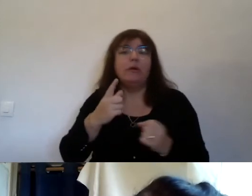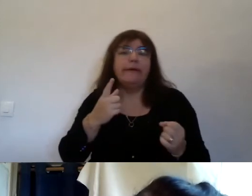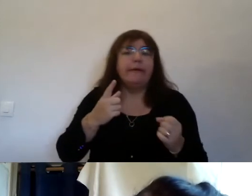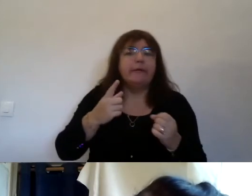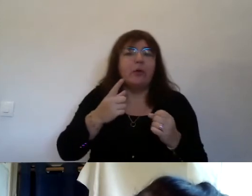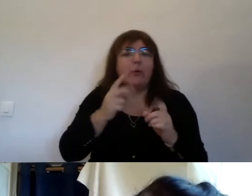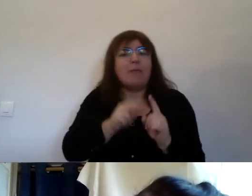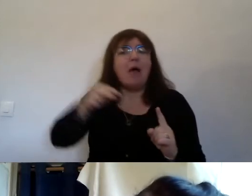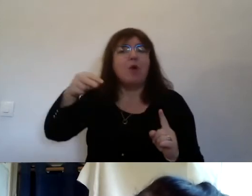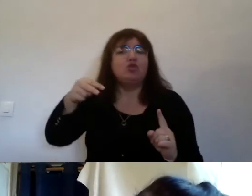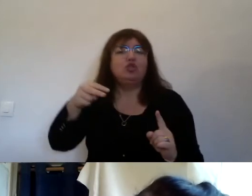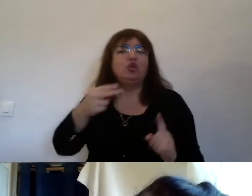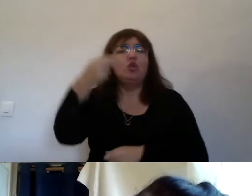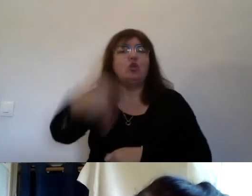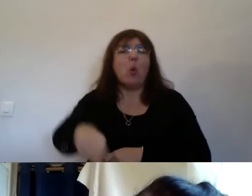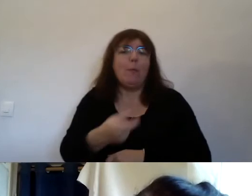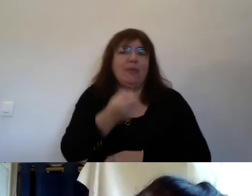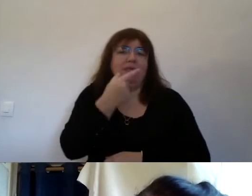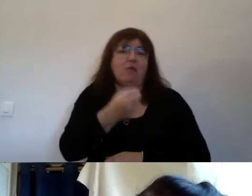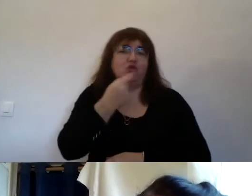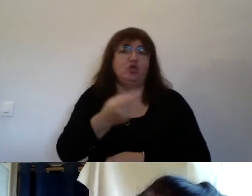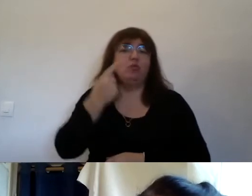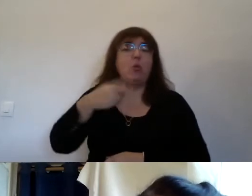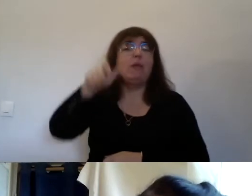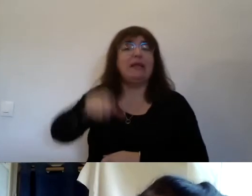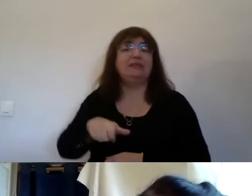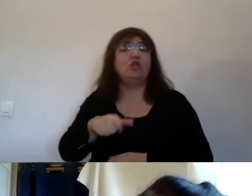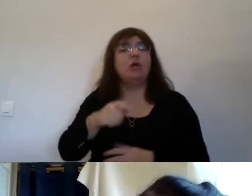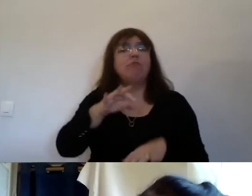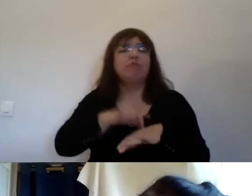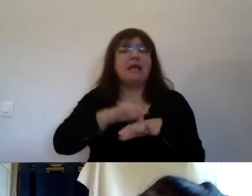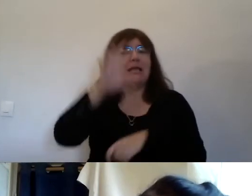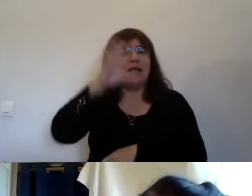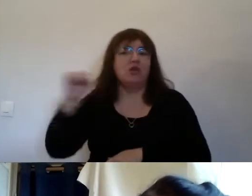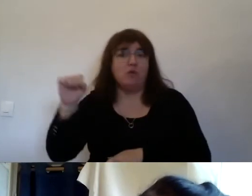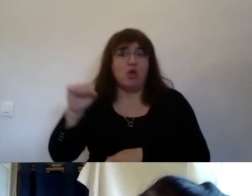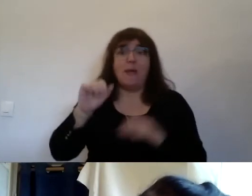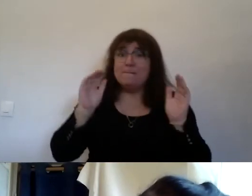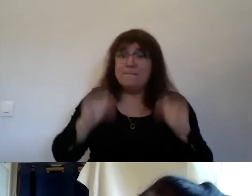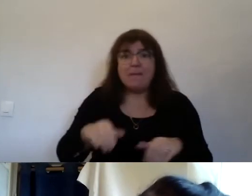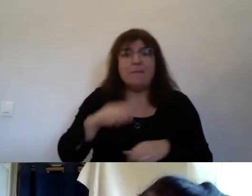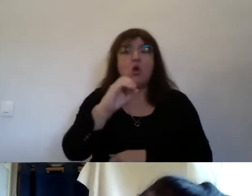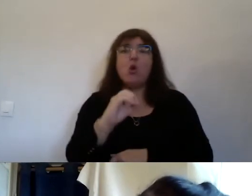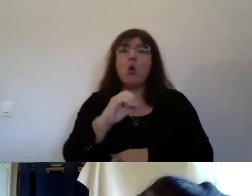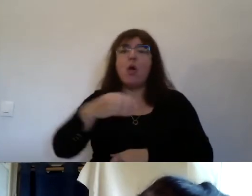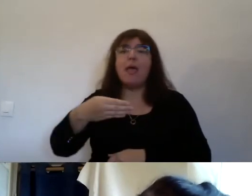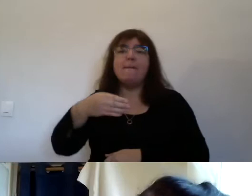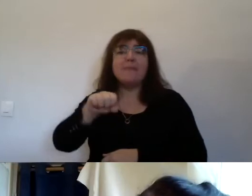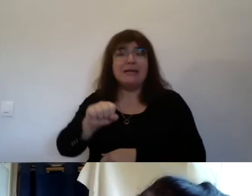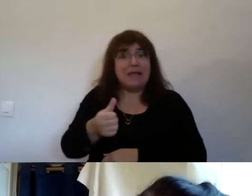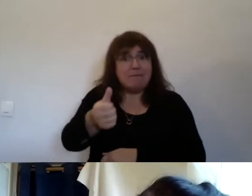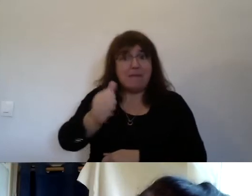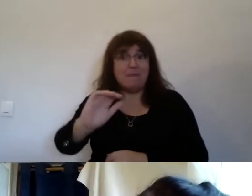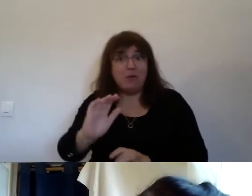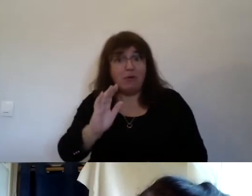maladies d'Alzheimer. Et même l'OMS, dans ses dernières recommandations, a reconnu la culture comme une des